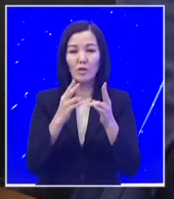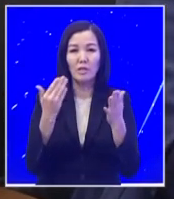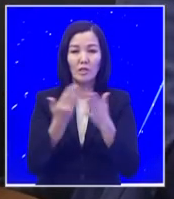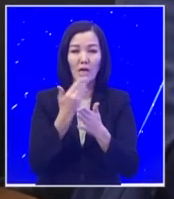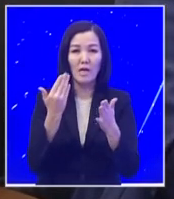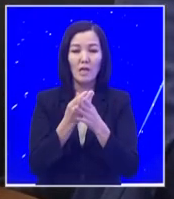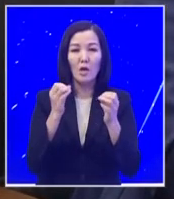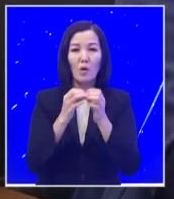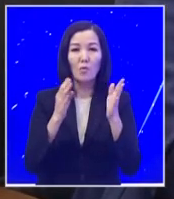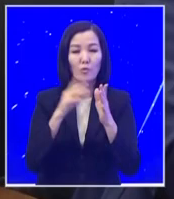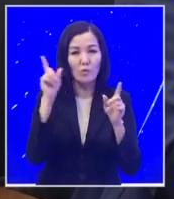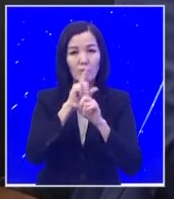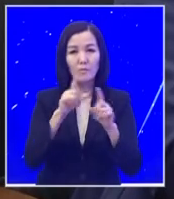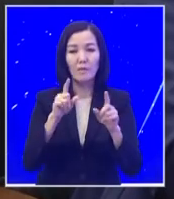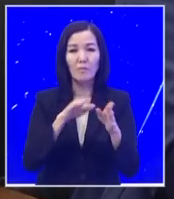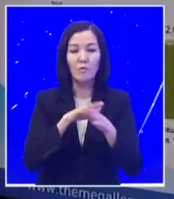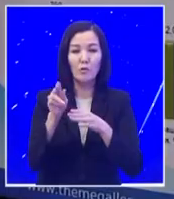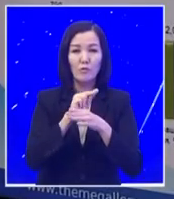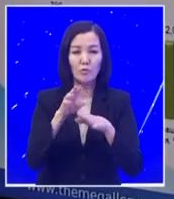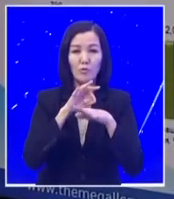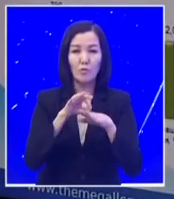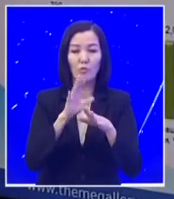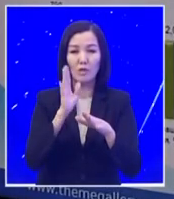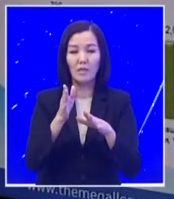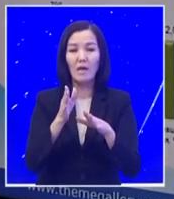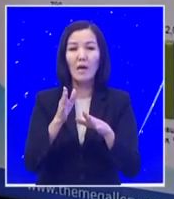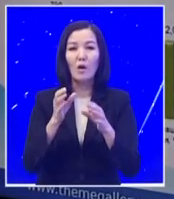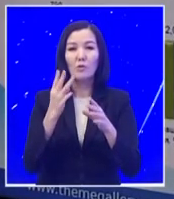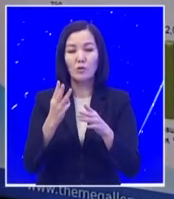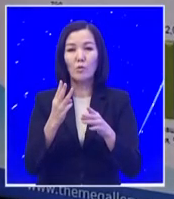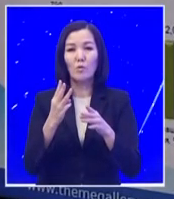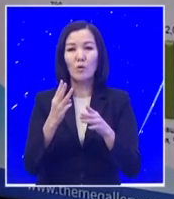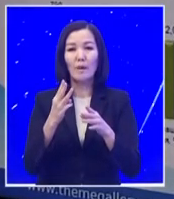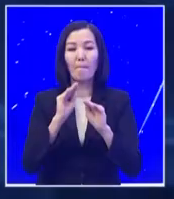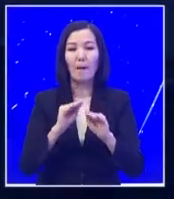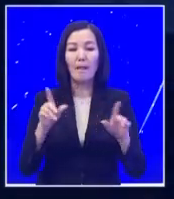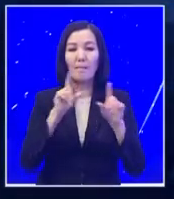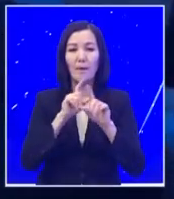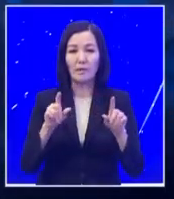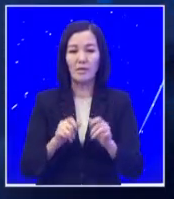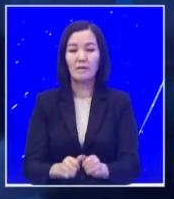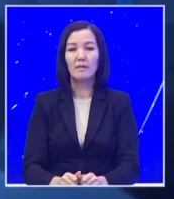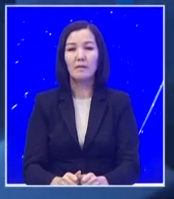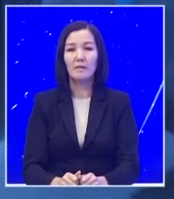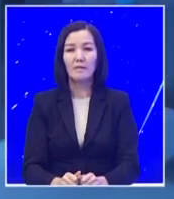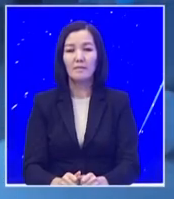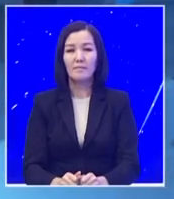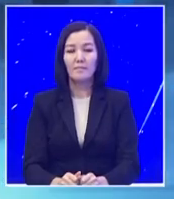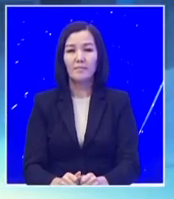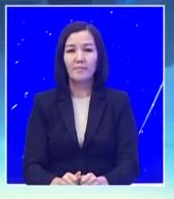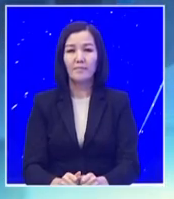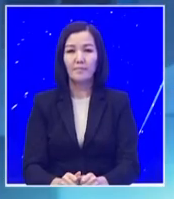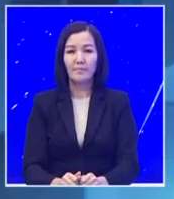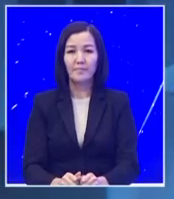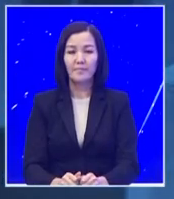биыл 19 білім нысаны күрделі жөндеуден өтеді. Оның үшеуі бала бақша. Камшат Мухамеджан, Жасұлан Шымкен,